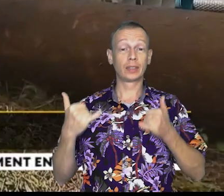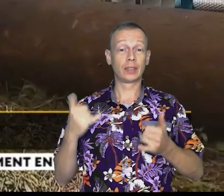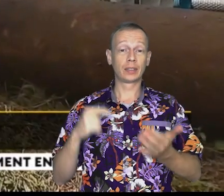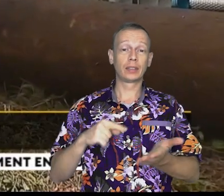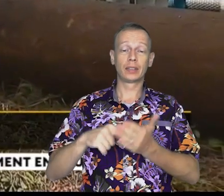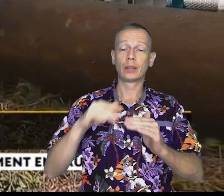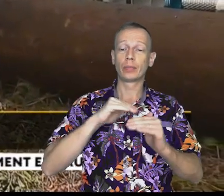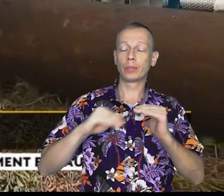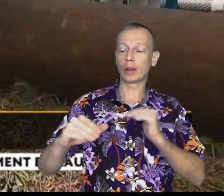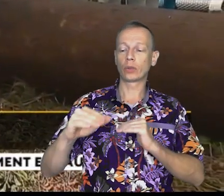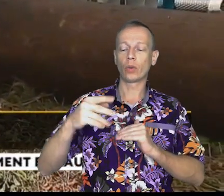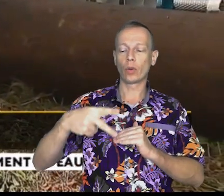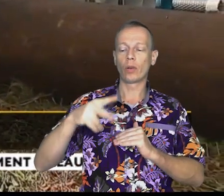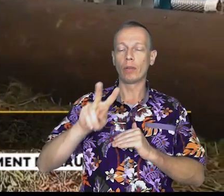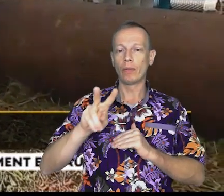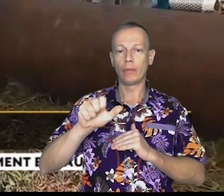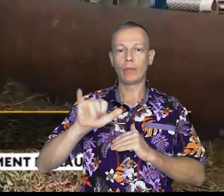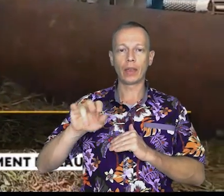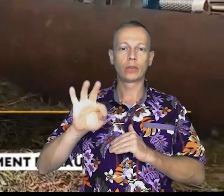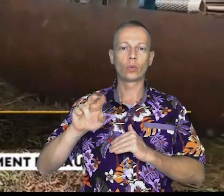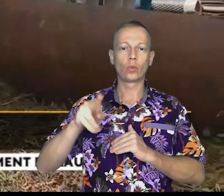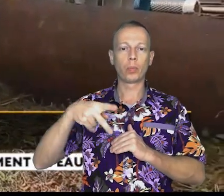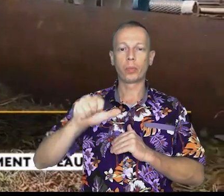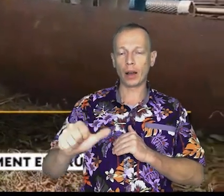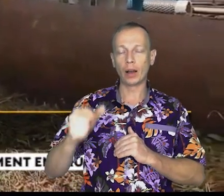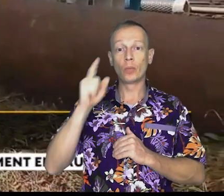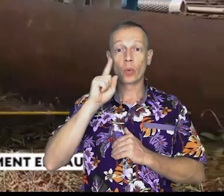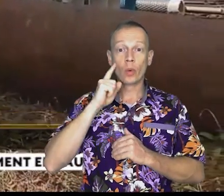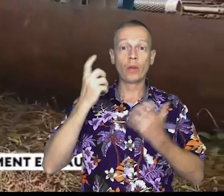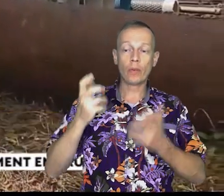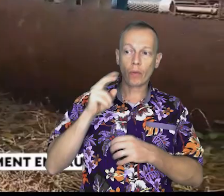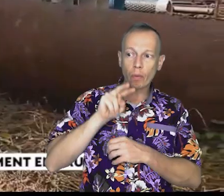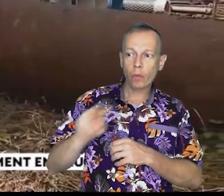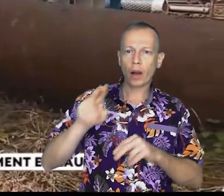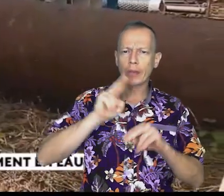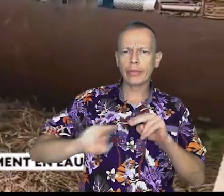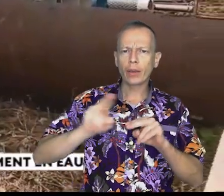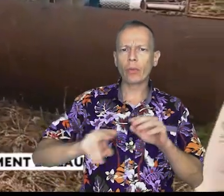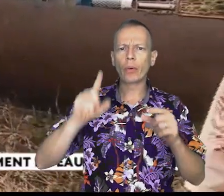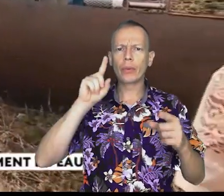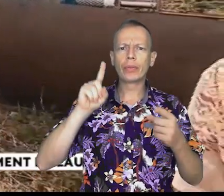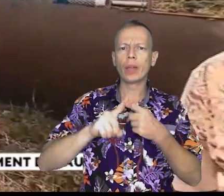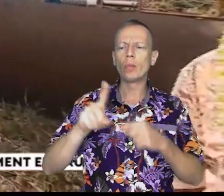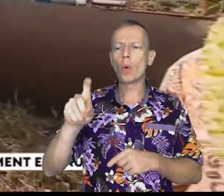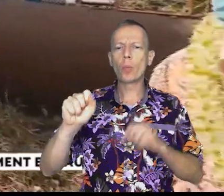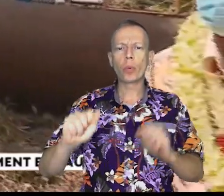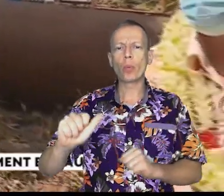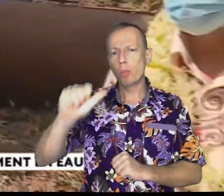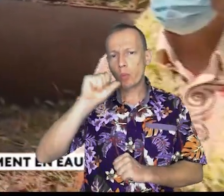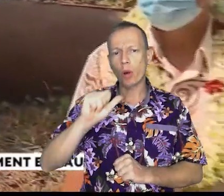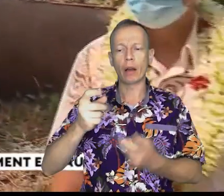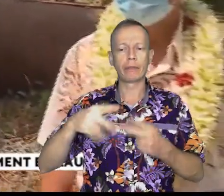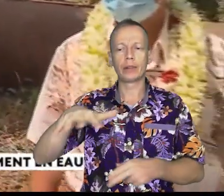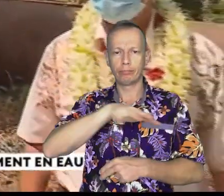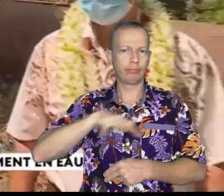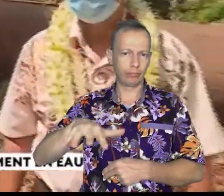sur le plateau de Veitupa où nous avons suivi la délégation pour venir rendre visite à ces travaux de réhabilitation de l'eau potable à Païa.